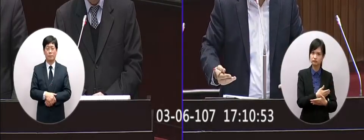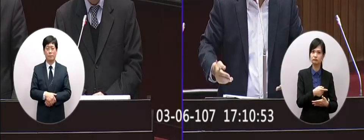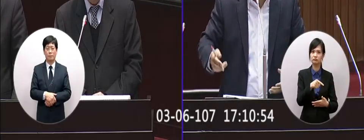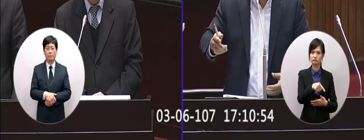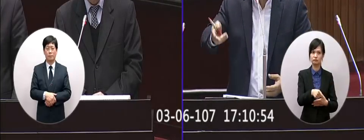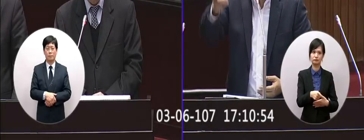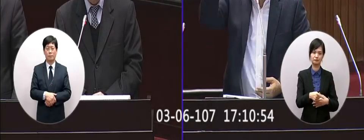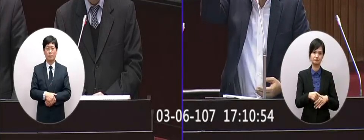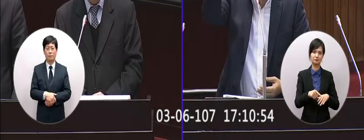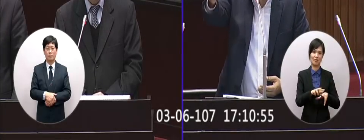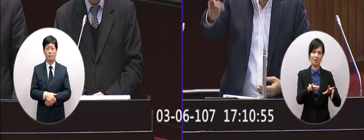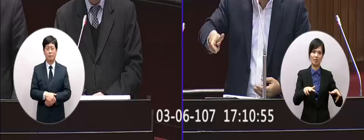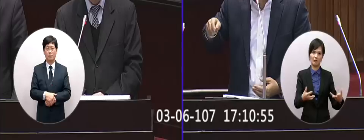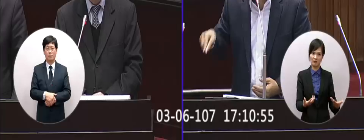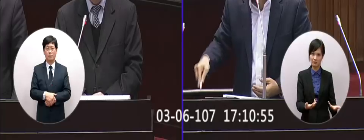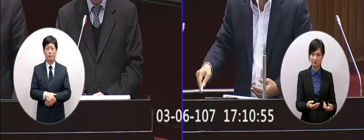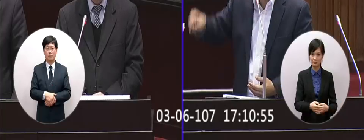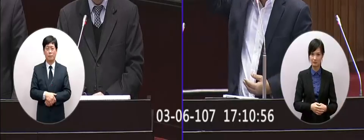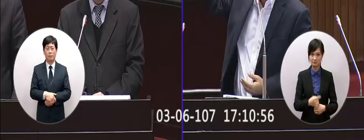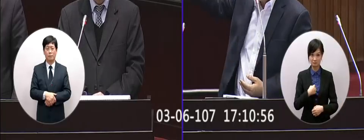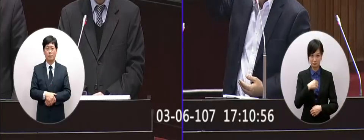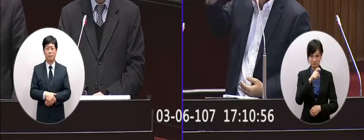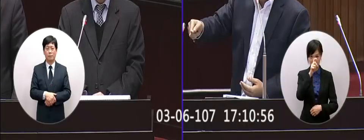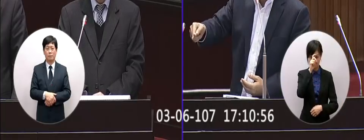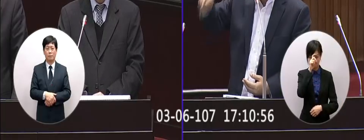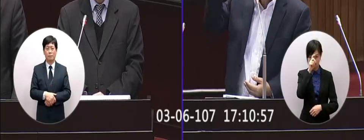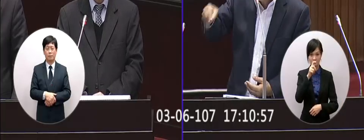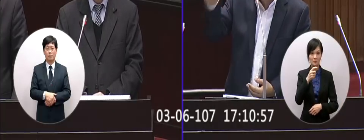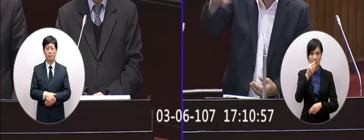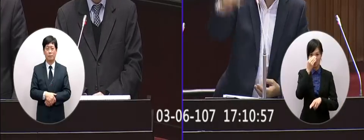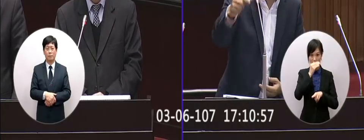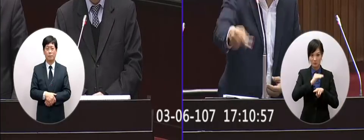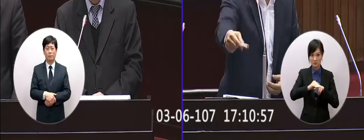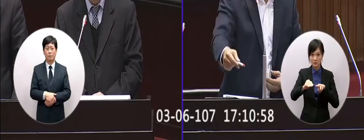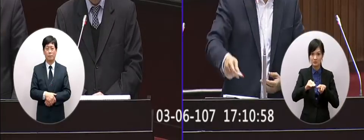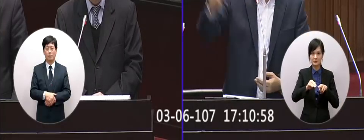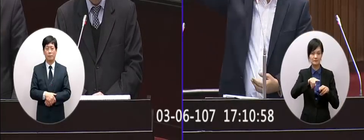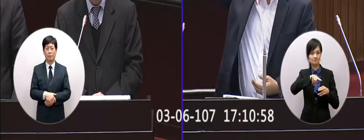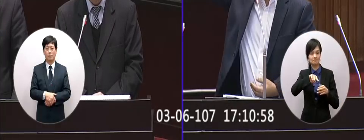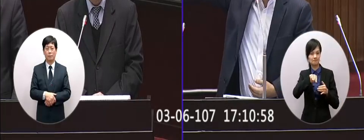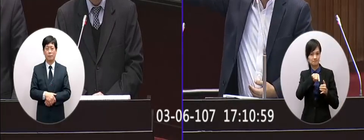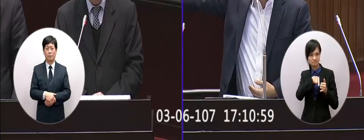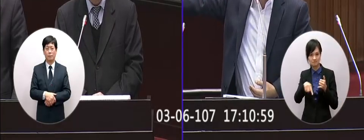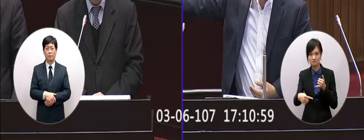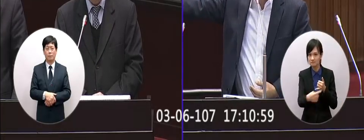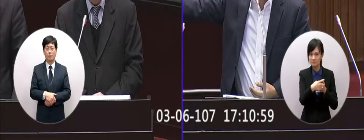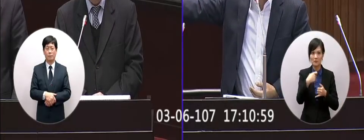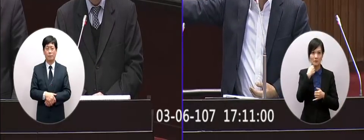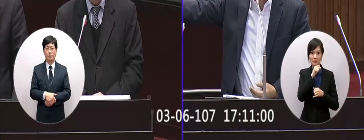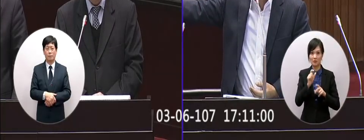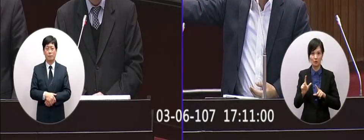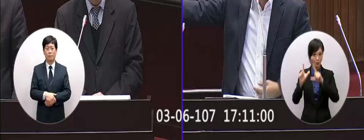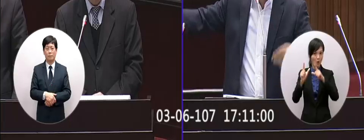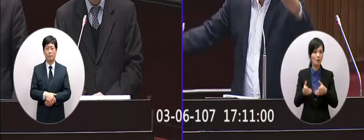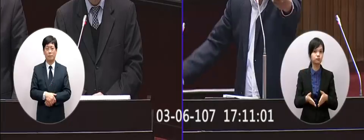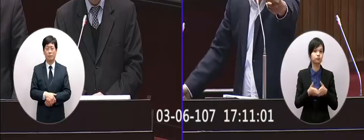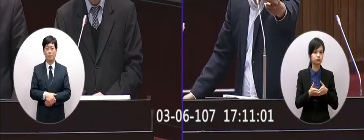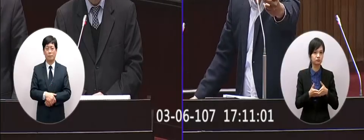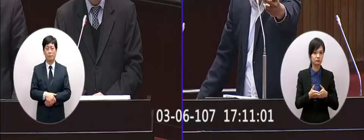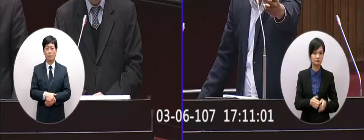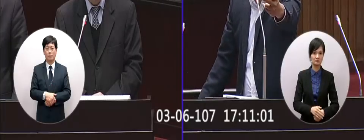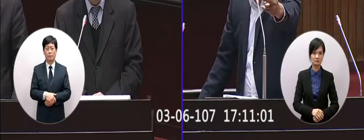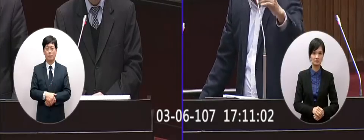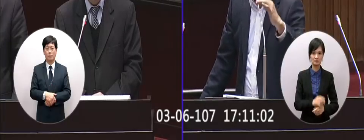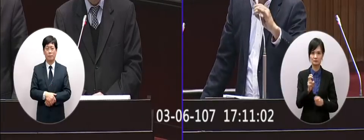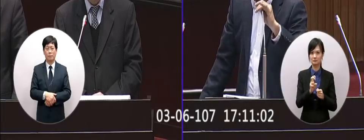气。我都多期待现在讲的是说高铁延伸到台东，都拢无屏东的问题啊，你知不知道？二十